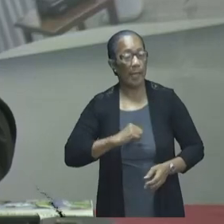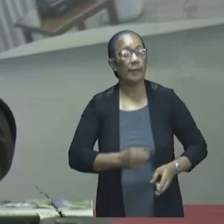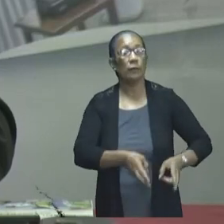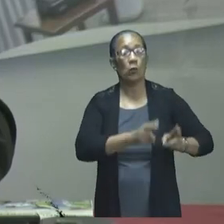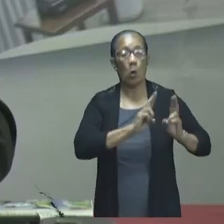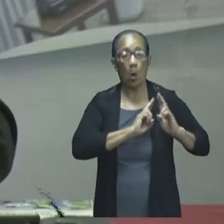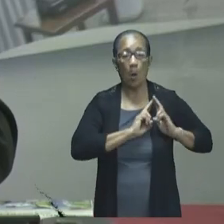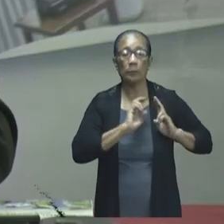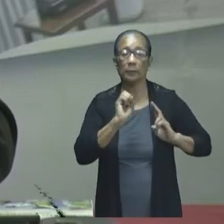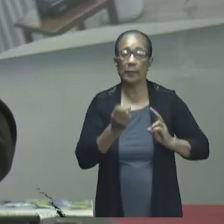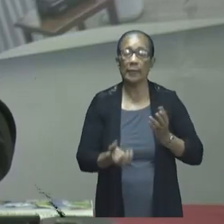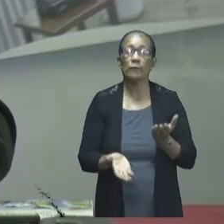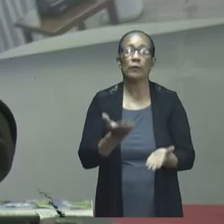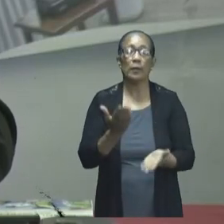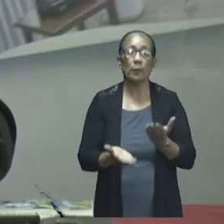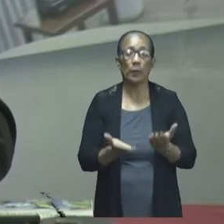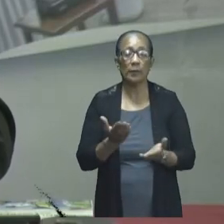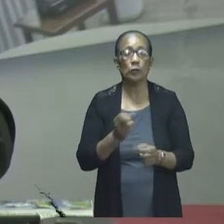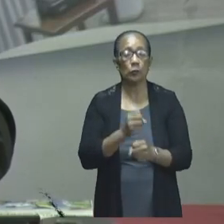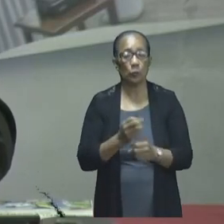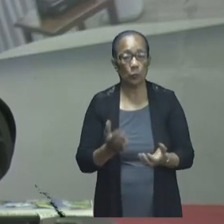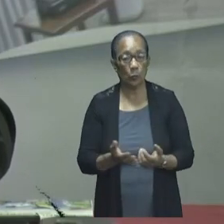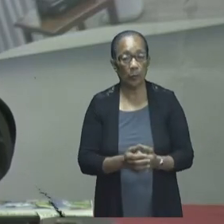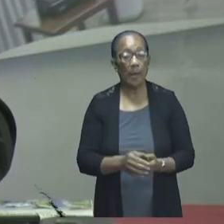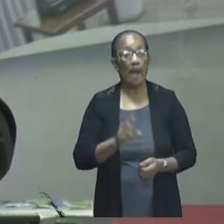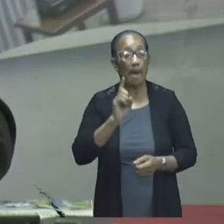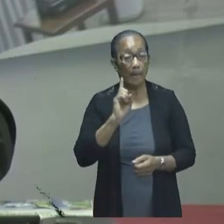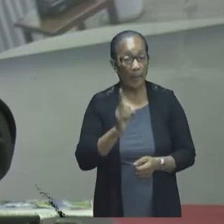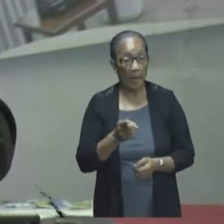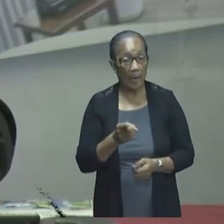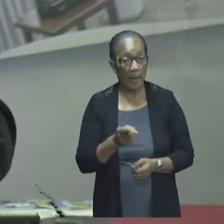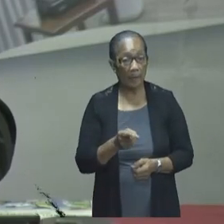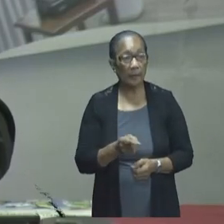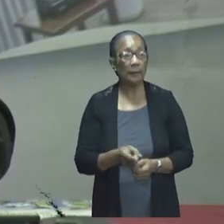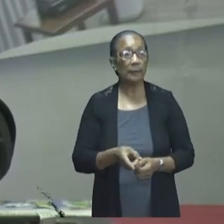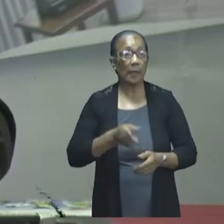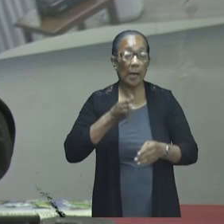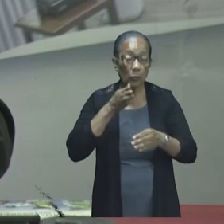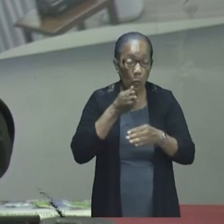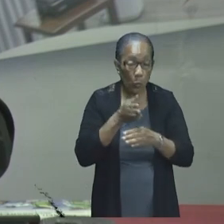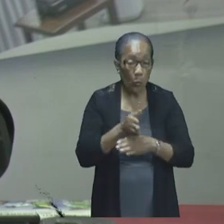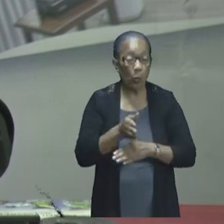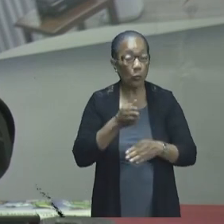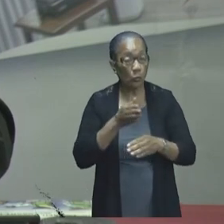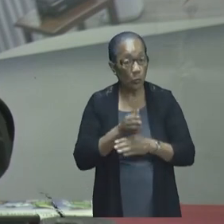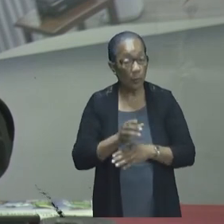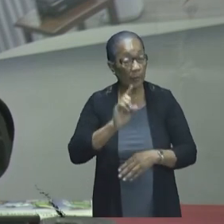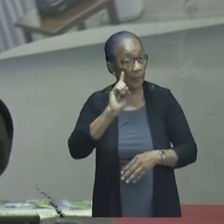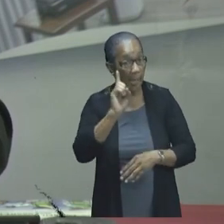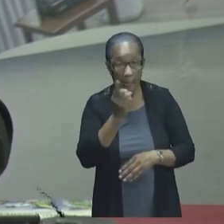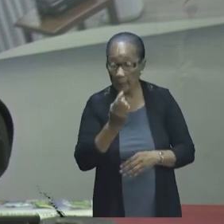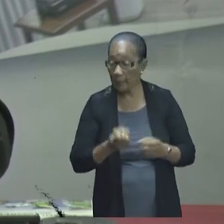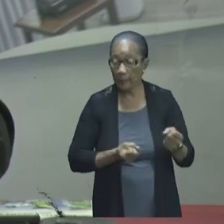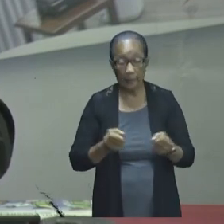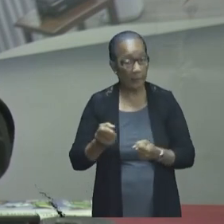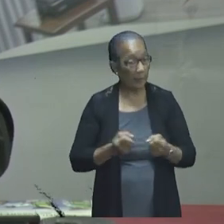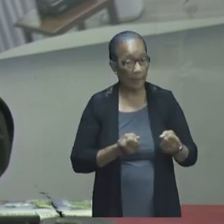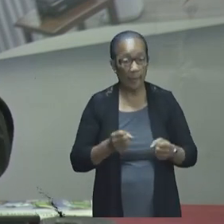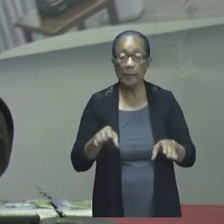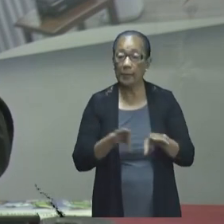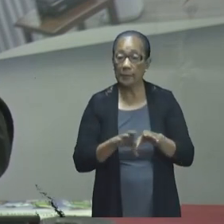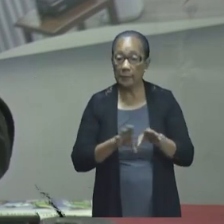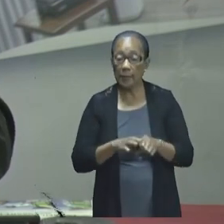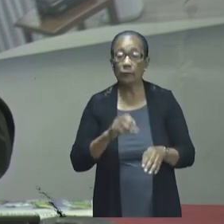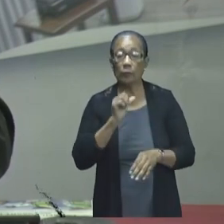evaluatie ook te vliegen marcel een mango en proces zijn niet alleen van de regeringen net zoals eerder aangegeven op van de